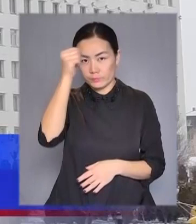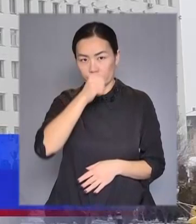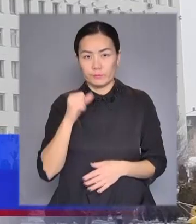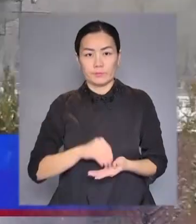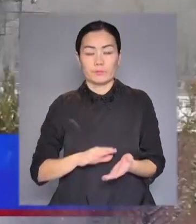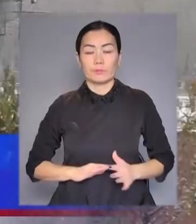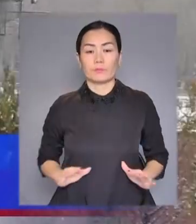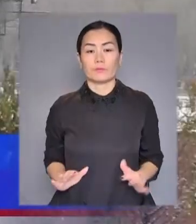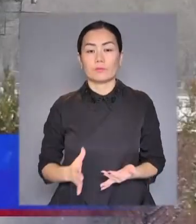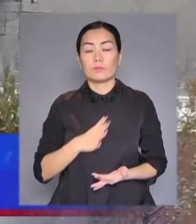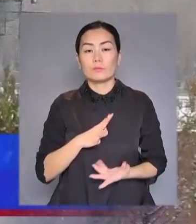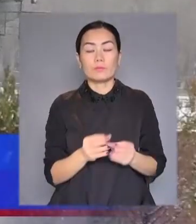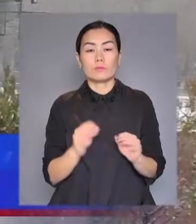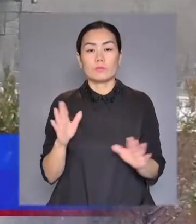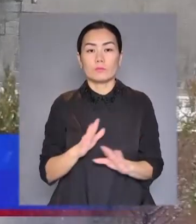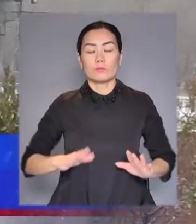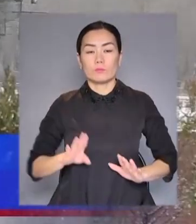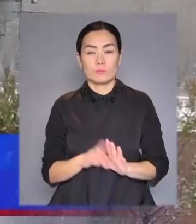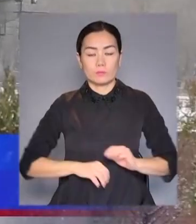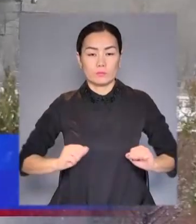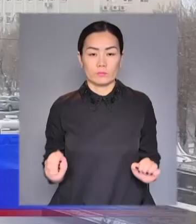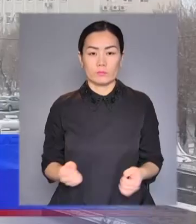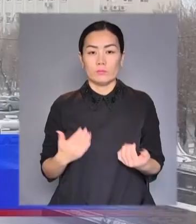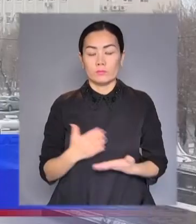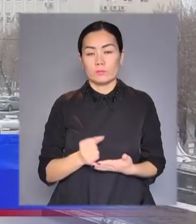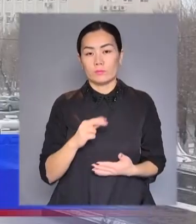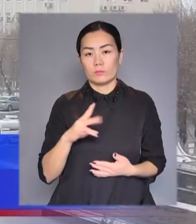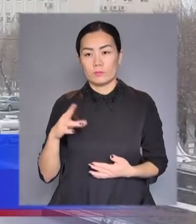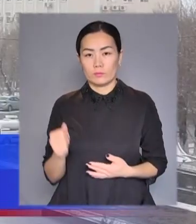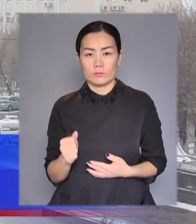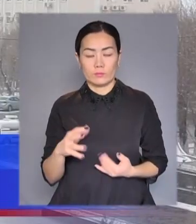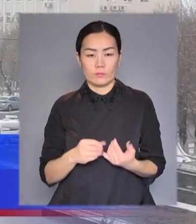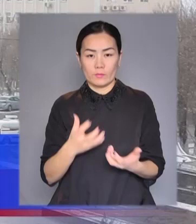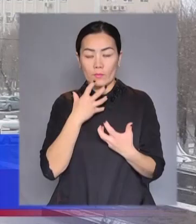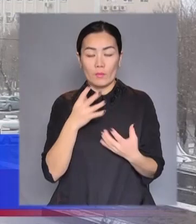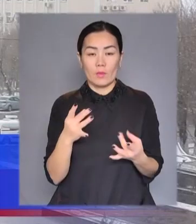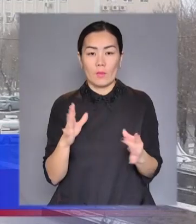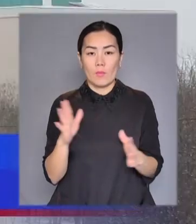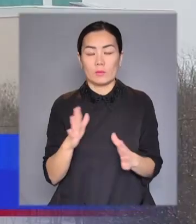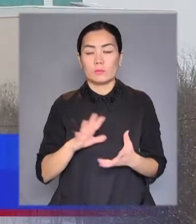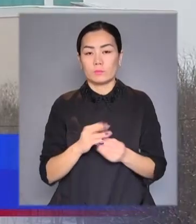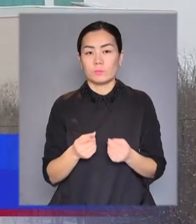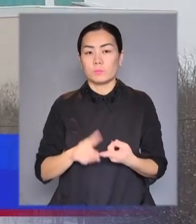жылдары тіркелгендігін айтқан. Ауа райының күрт жылынуына Атлантикадан жететін жылы және ылғалды ауа